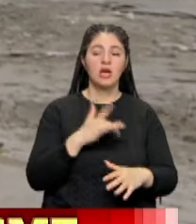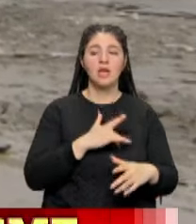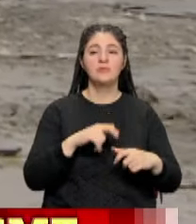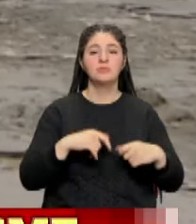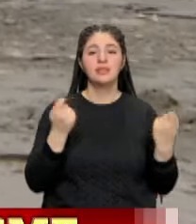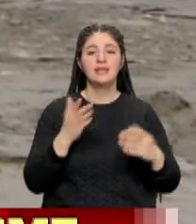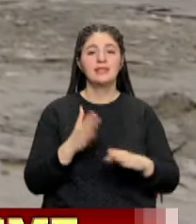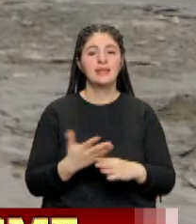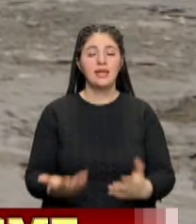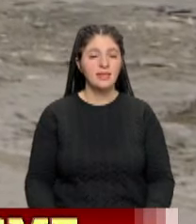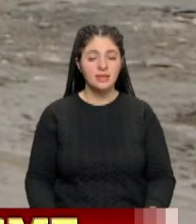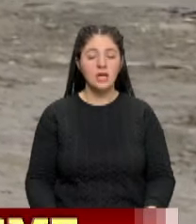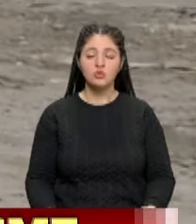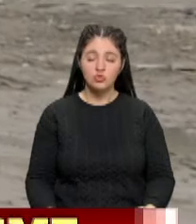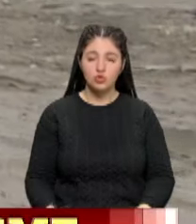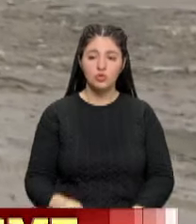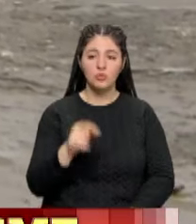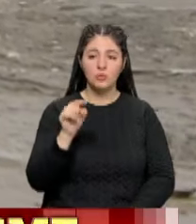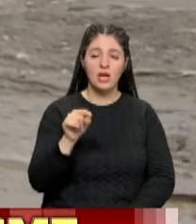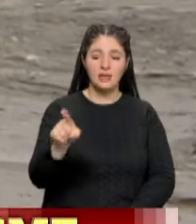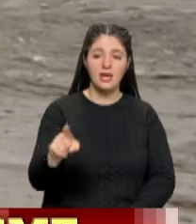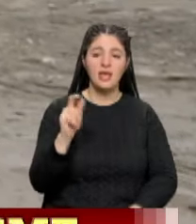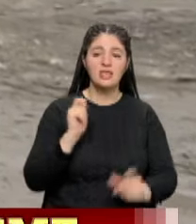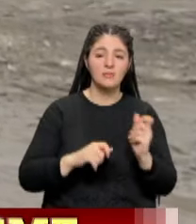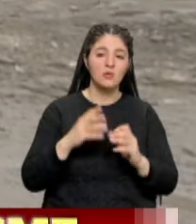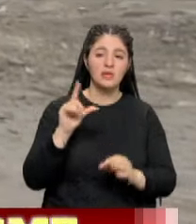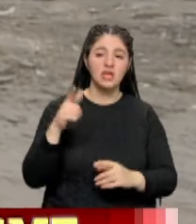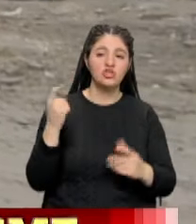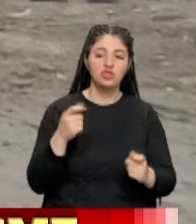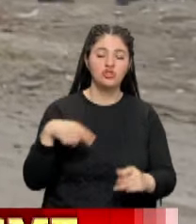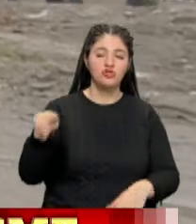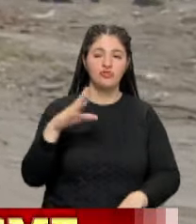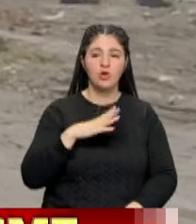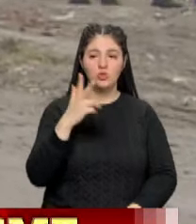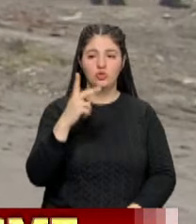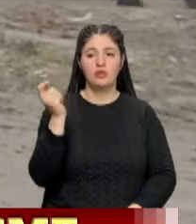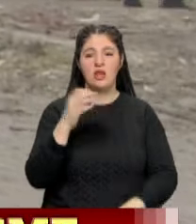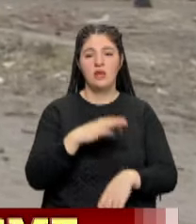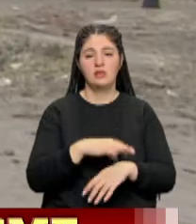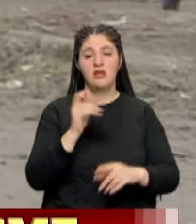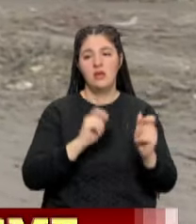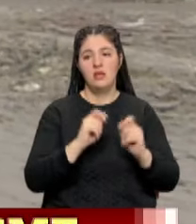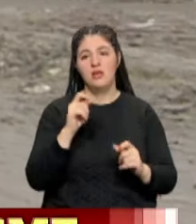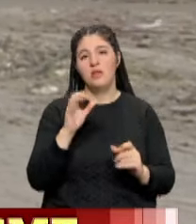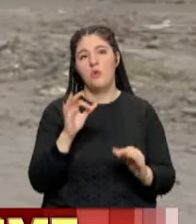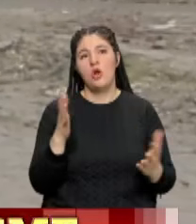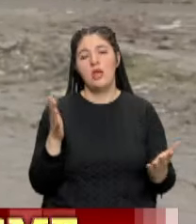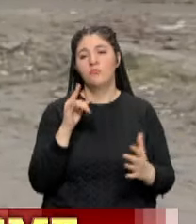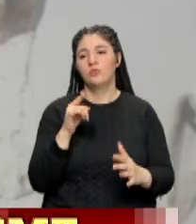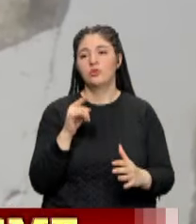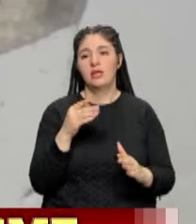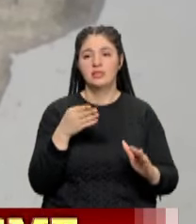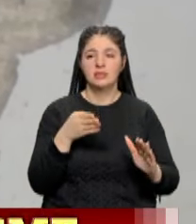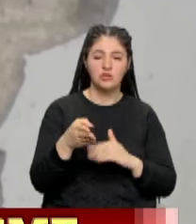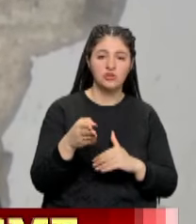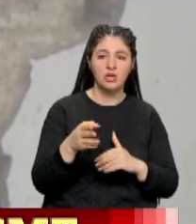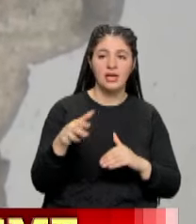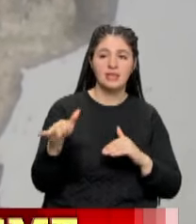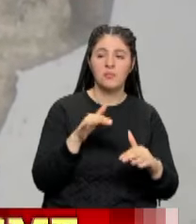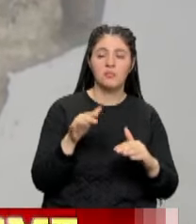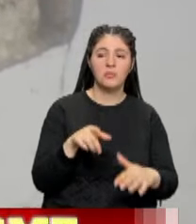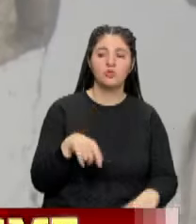Kalbimiz kırık. Neden? Çünkü burada yapılması gereken işler var. 3 tane hastane yapıldı. Hani böyle buradan girince